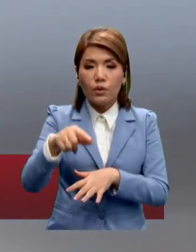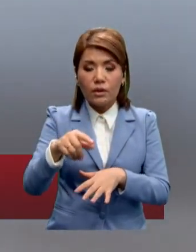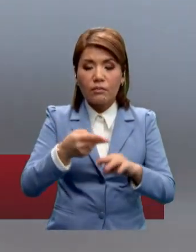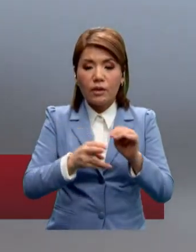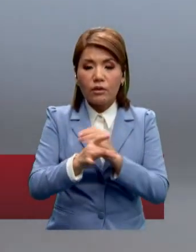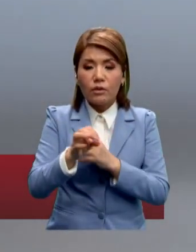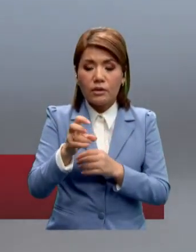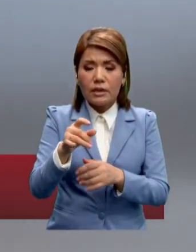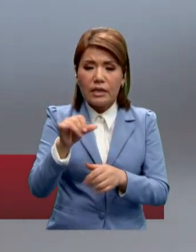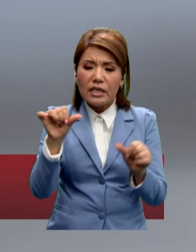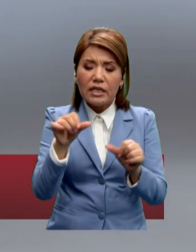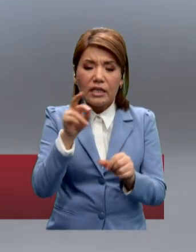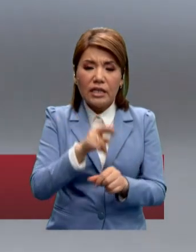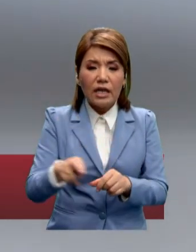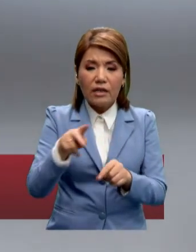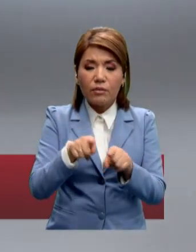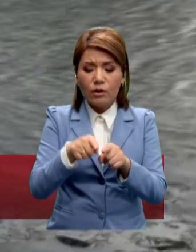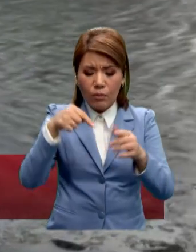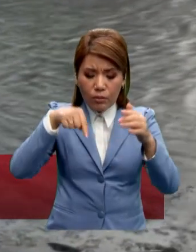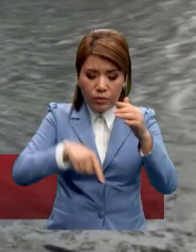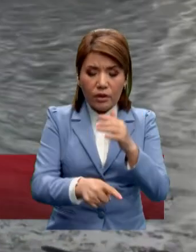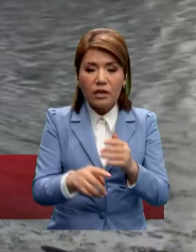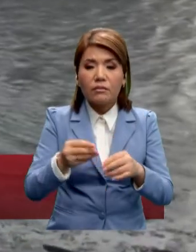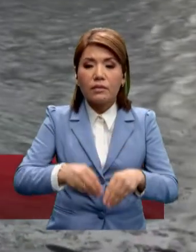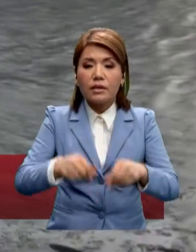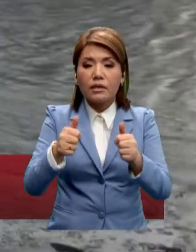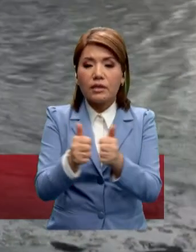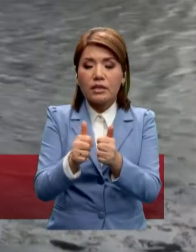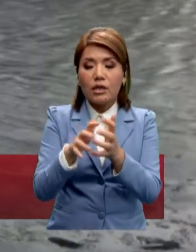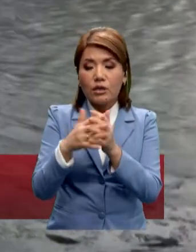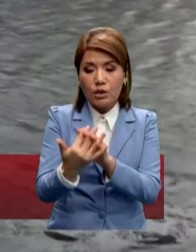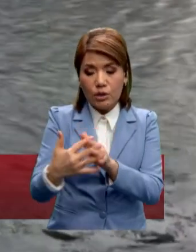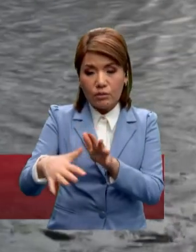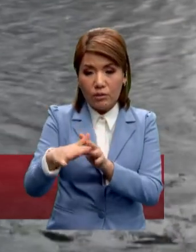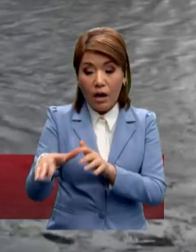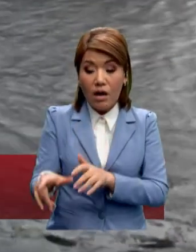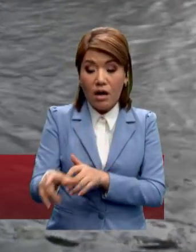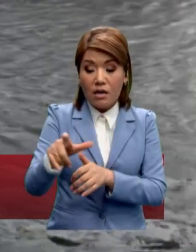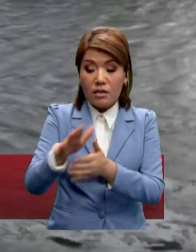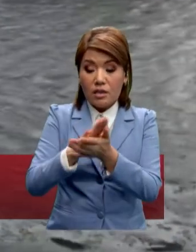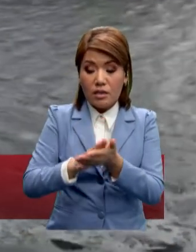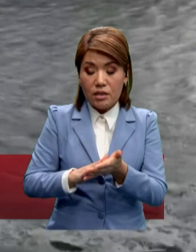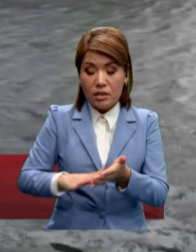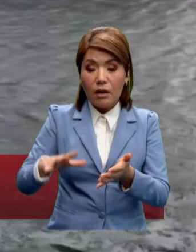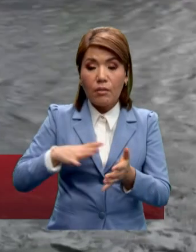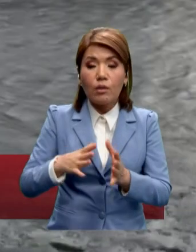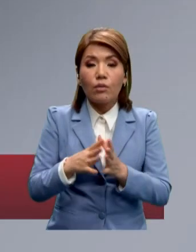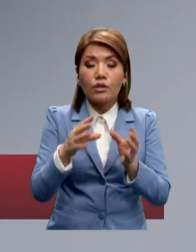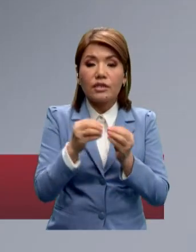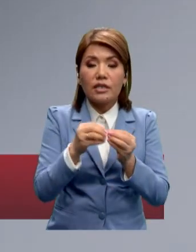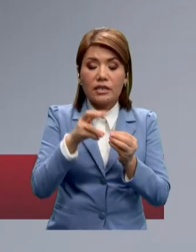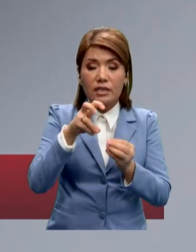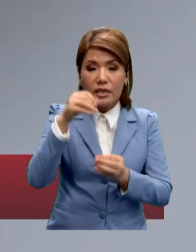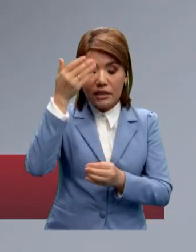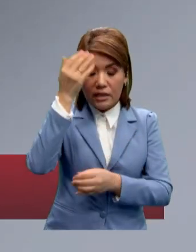отмечают, ядовитый металл обнаружили даже в грунте близ лежащих сел. Сама очистка Нуры о ртути была проведена больше 10 лет